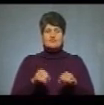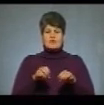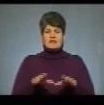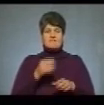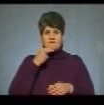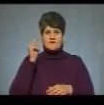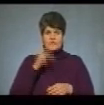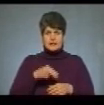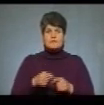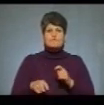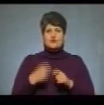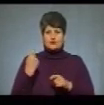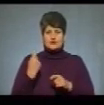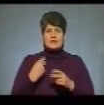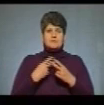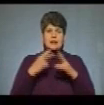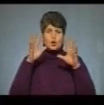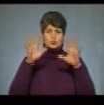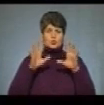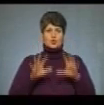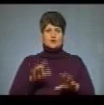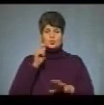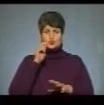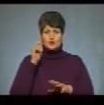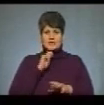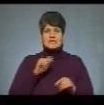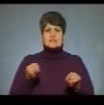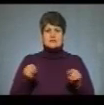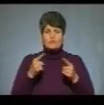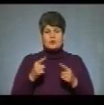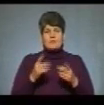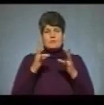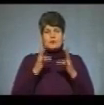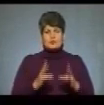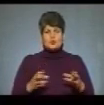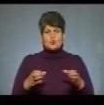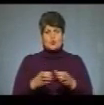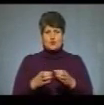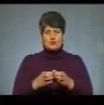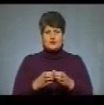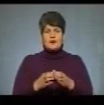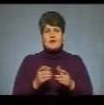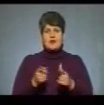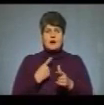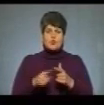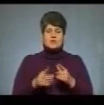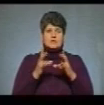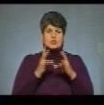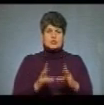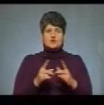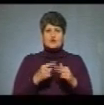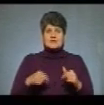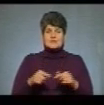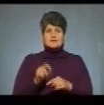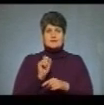у скоєнні злочину за статтею Кримінального кодексу України «Створення терористичної групи чи терористичної організації».